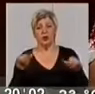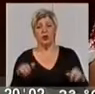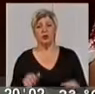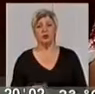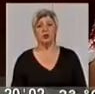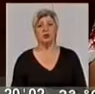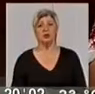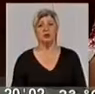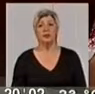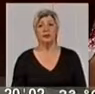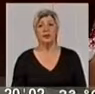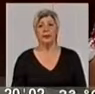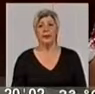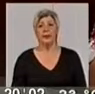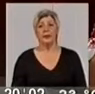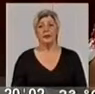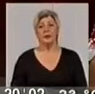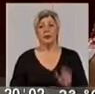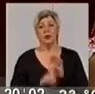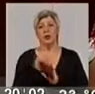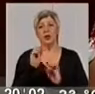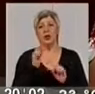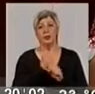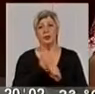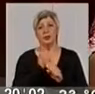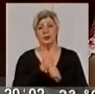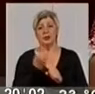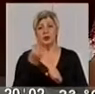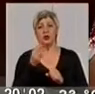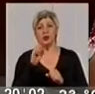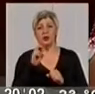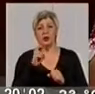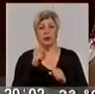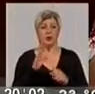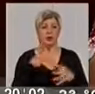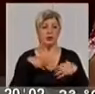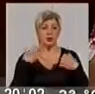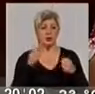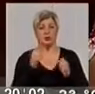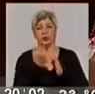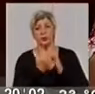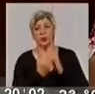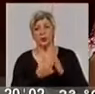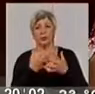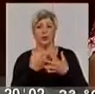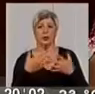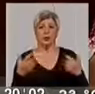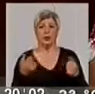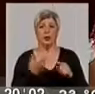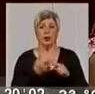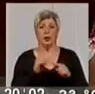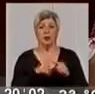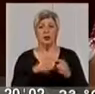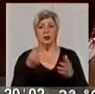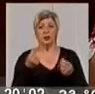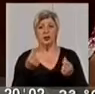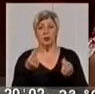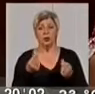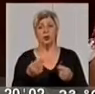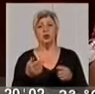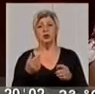скажімо, починає працювати штаби, оздоровча оця вся програма і так далі. І ці кошти все время за